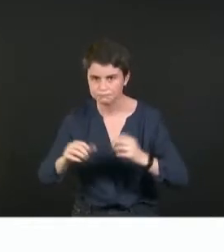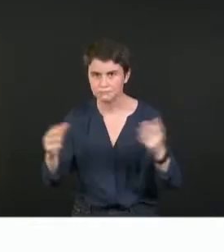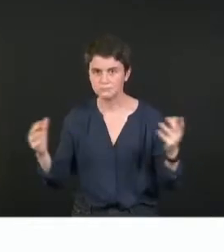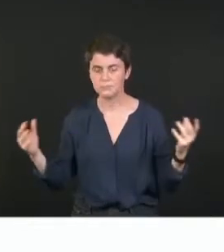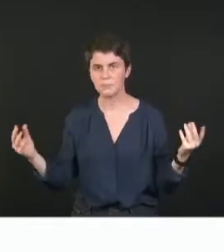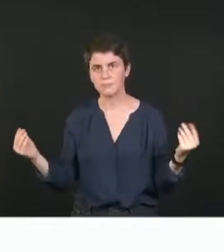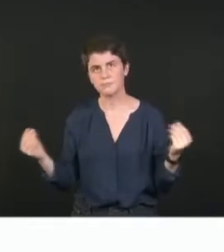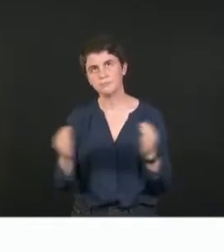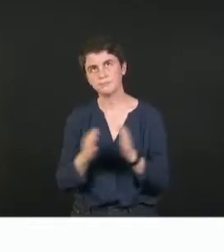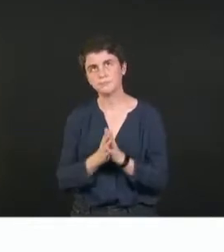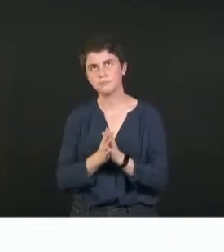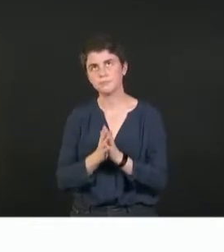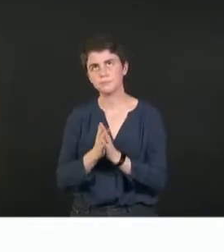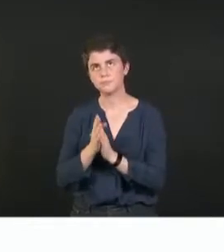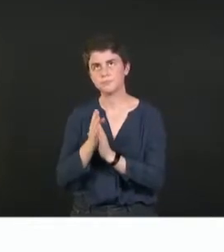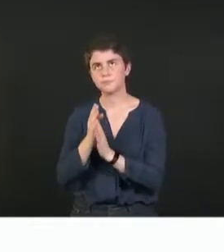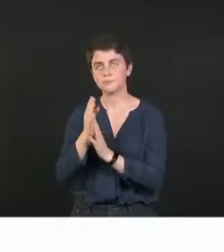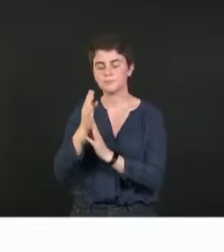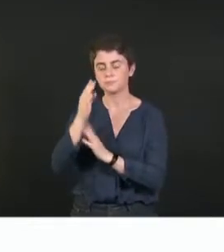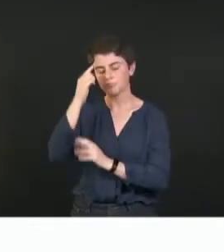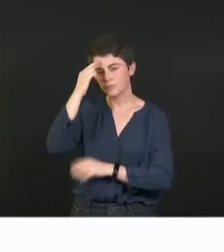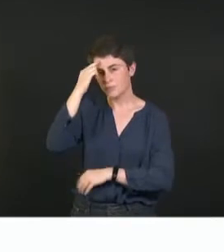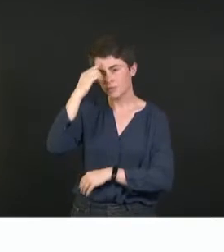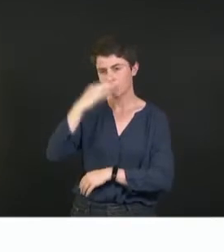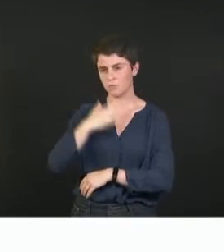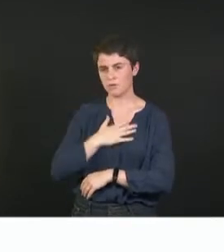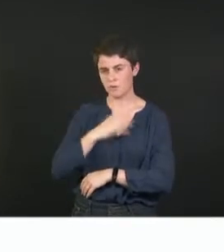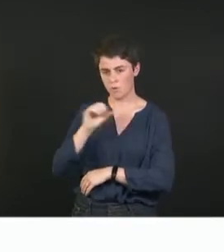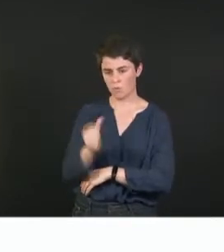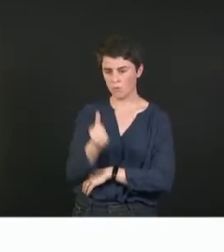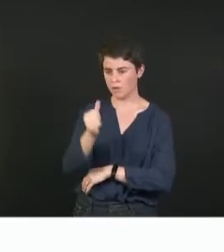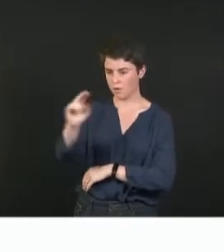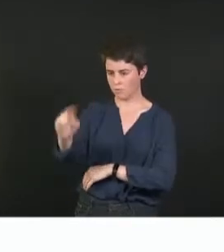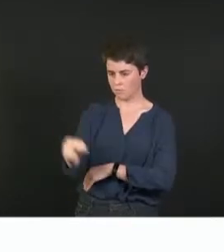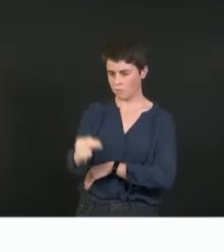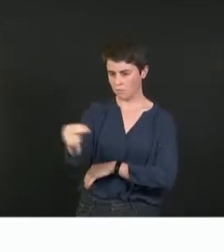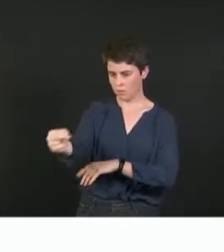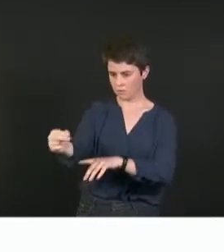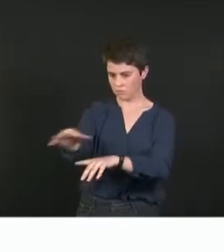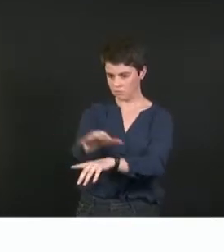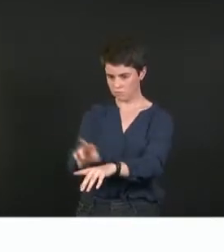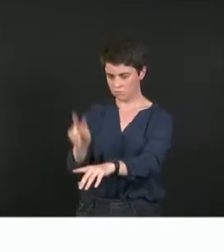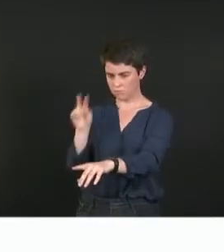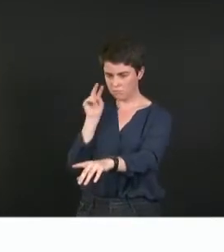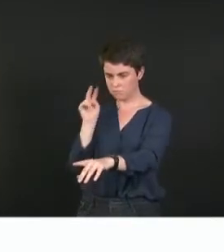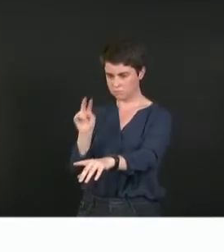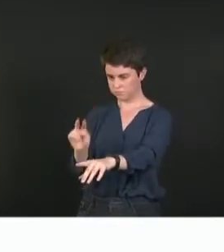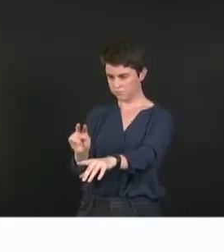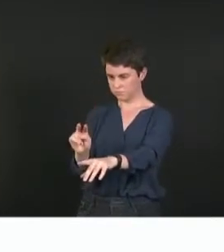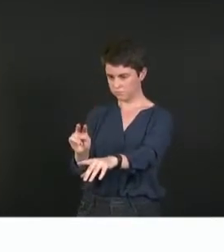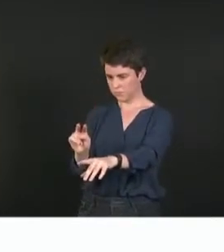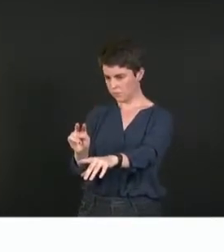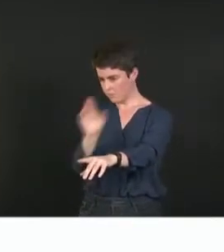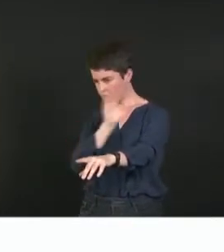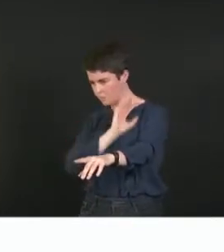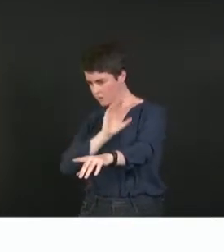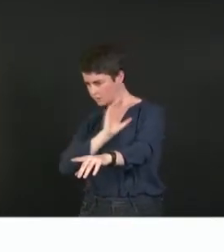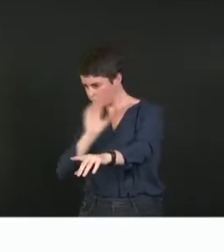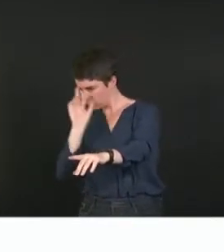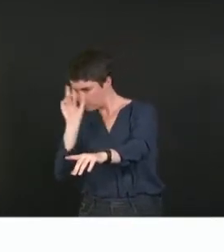Je pense qu'on peut le faire en la regardant, et en comprenant ce qu'elle nous dit.